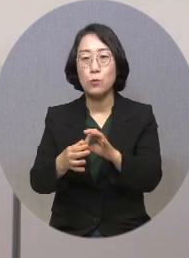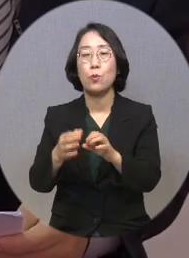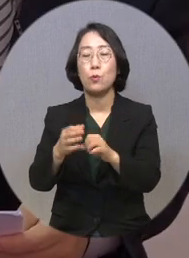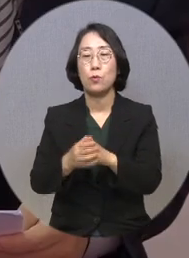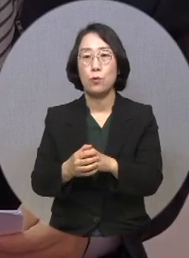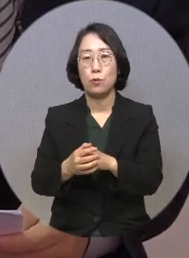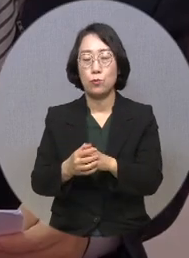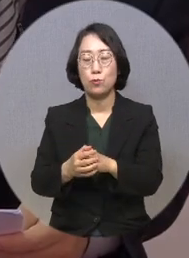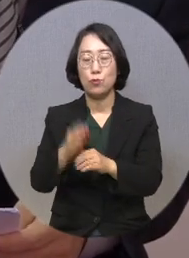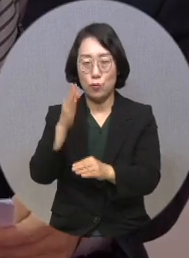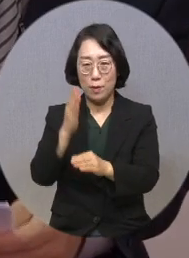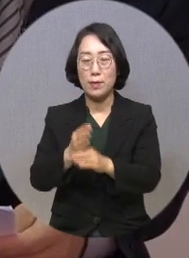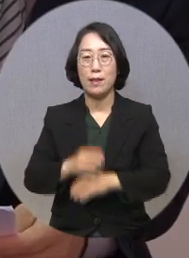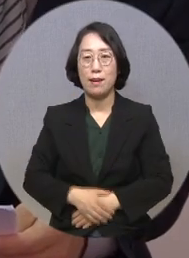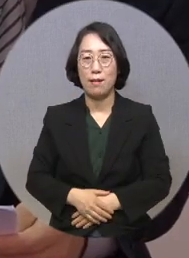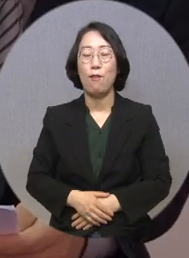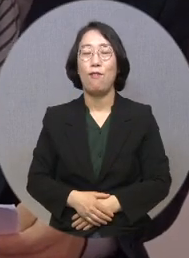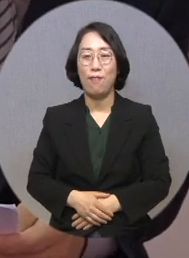중입니다.